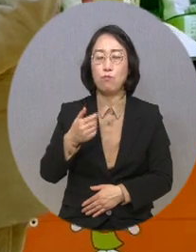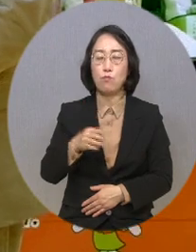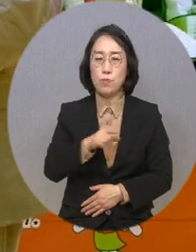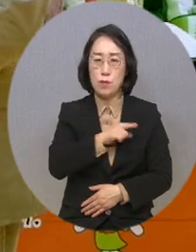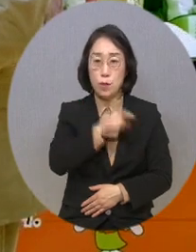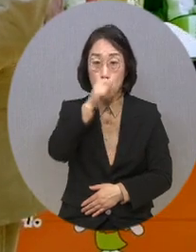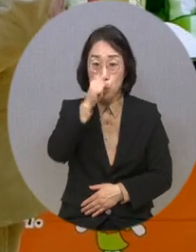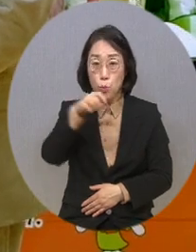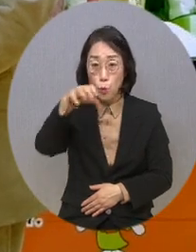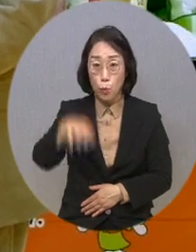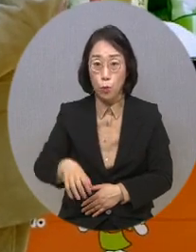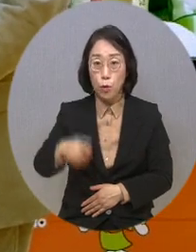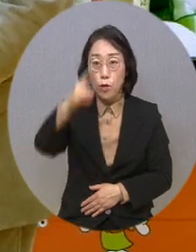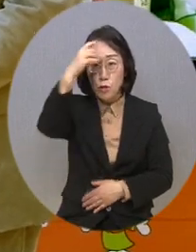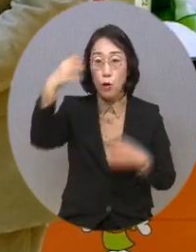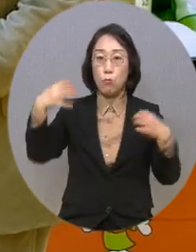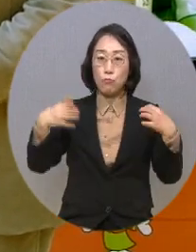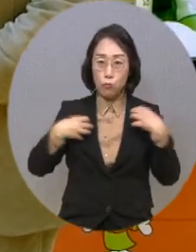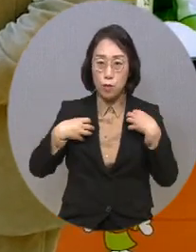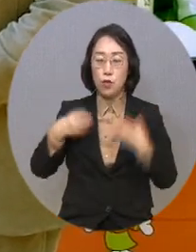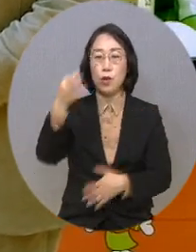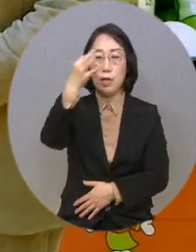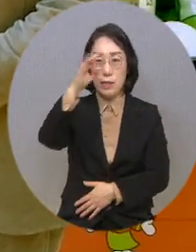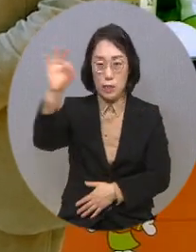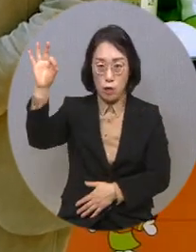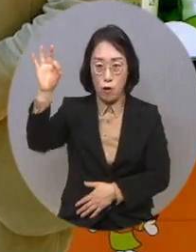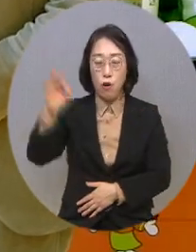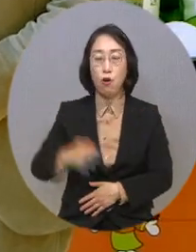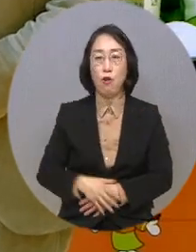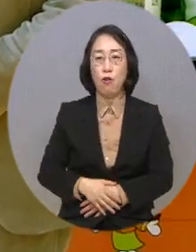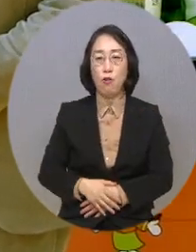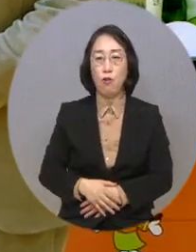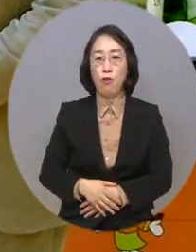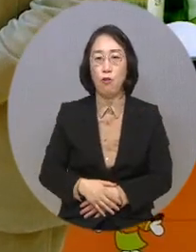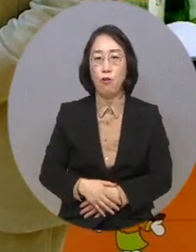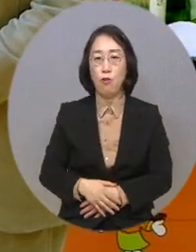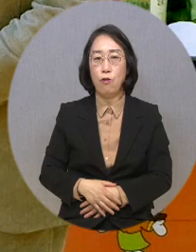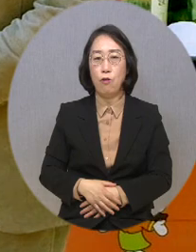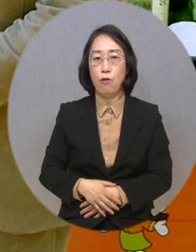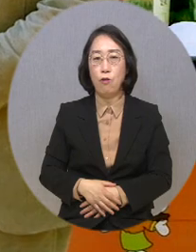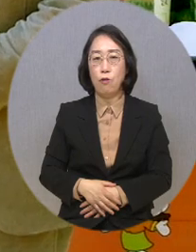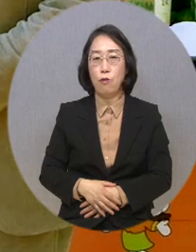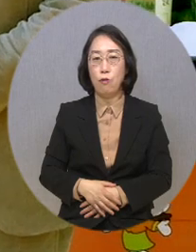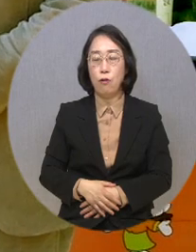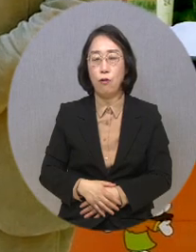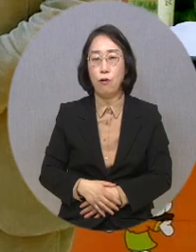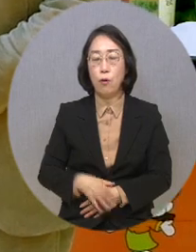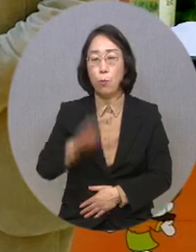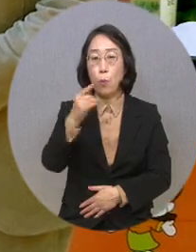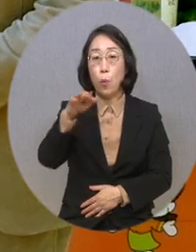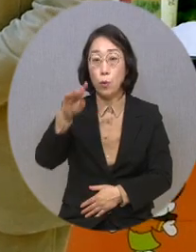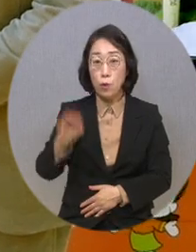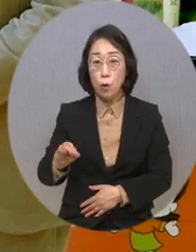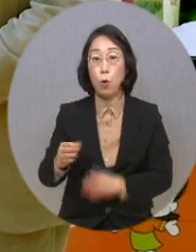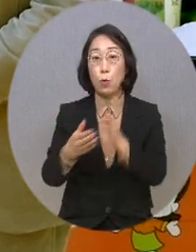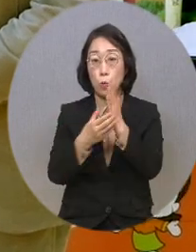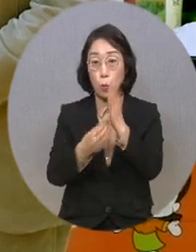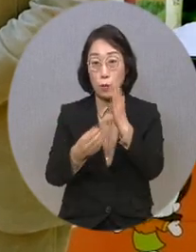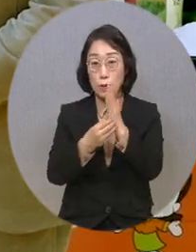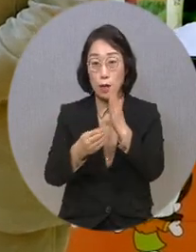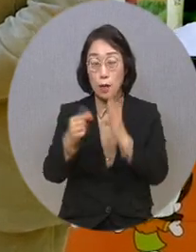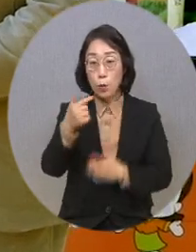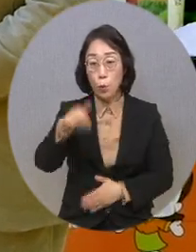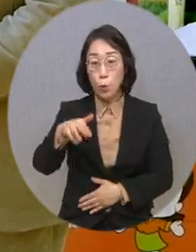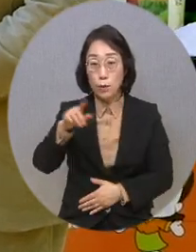왜냐하면 국가에서 인정을 해주고 있어요. 뭘? 이게 이제 진주제 표시 제1호 보성 녹차. 보성 녹차. 아,